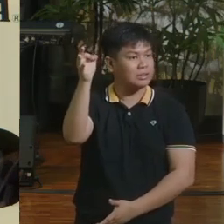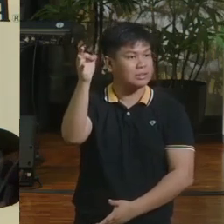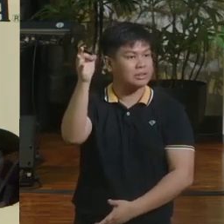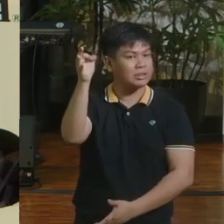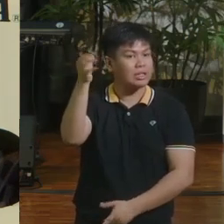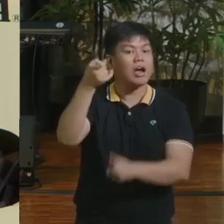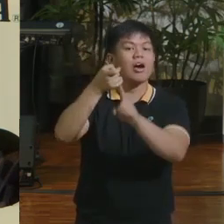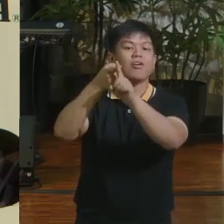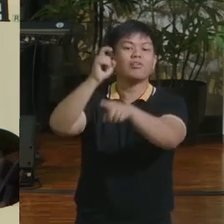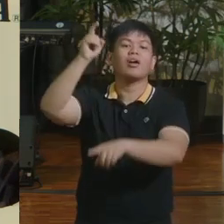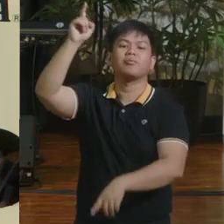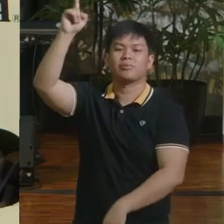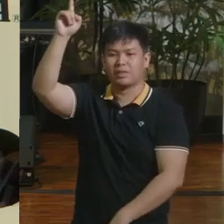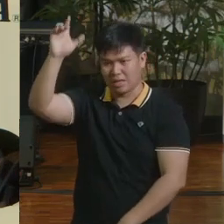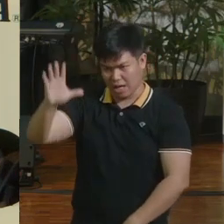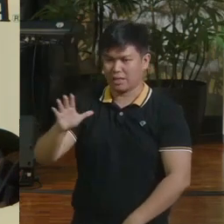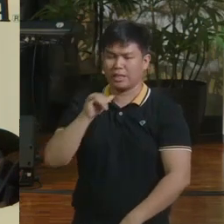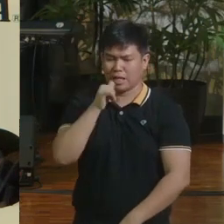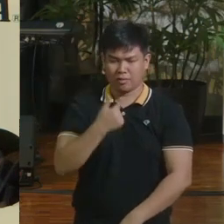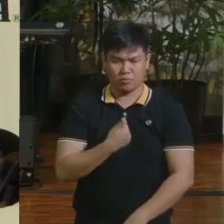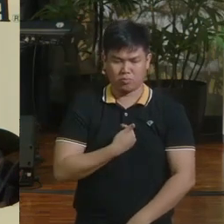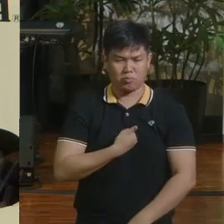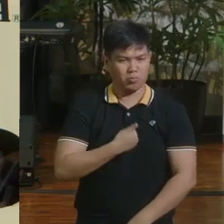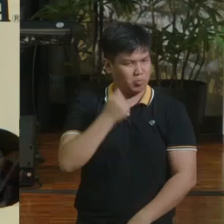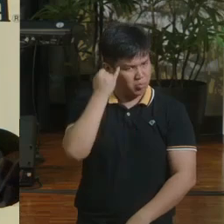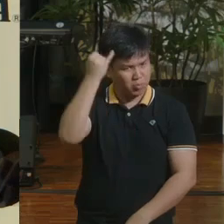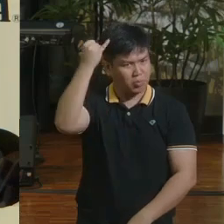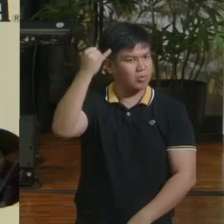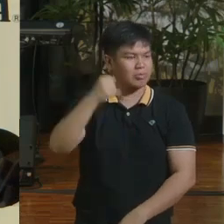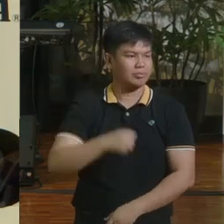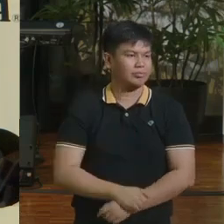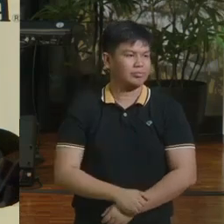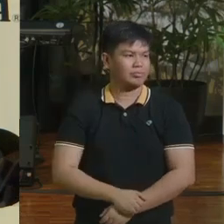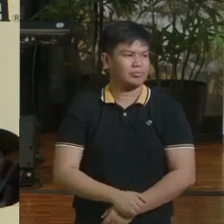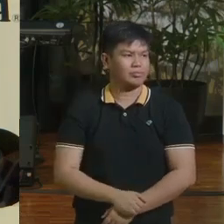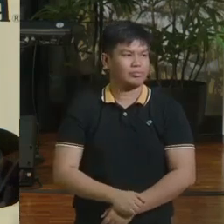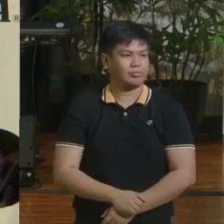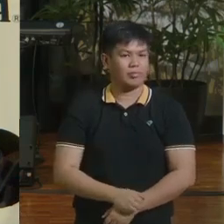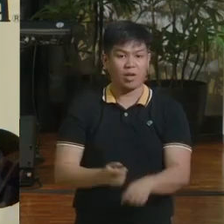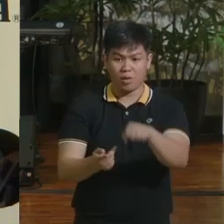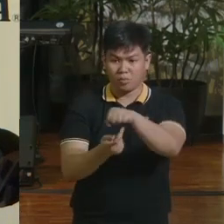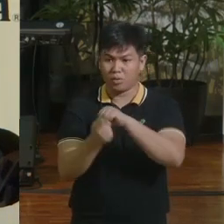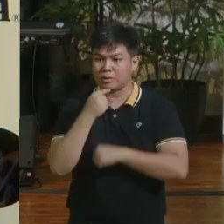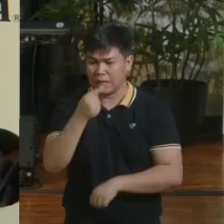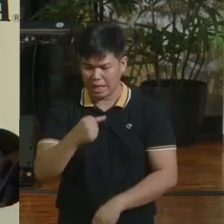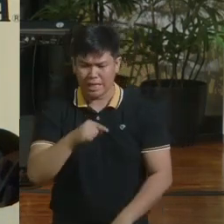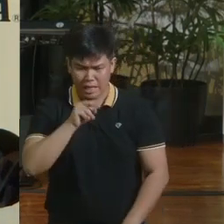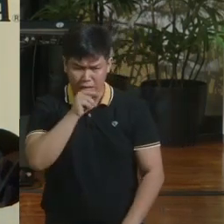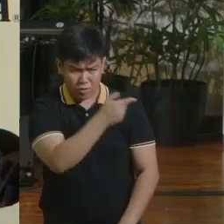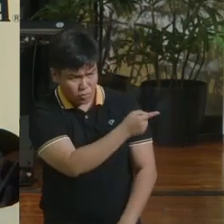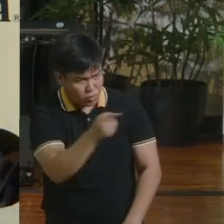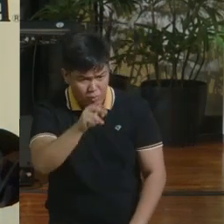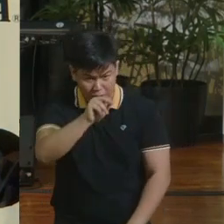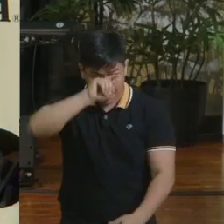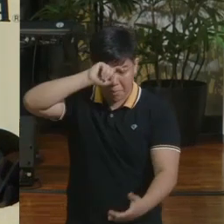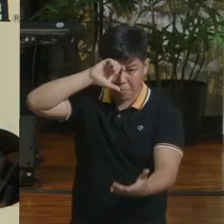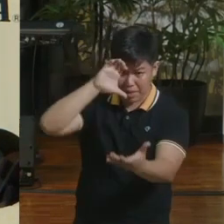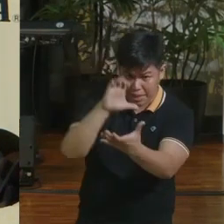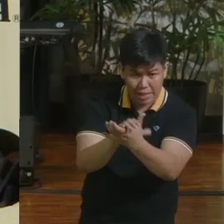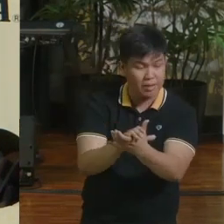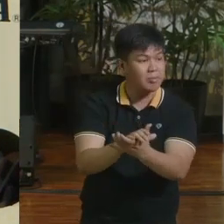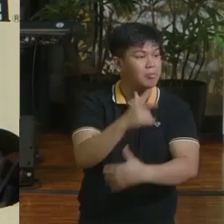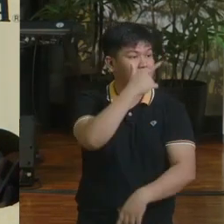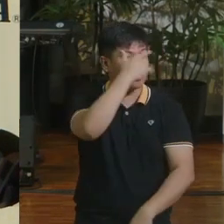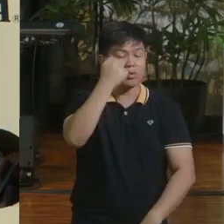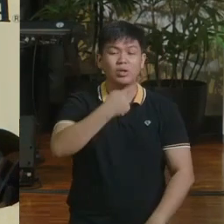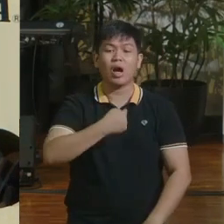ang Diyos mismo. Pangalawa, dapat kayong maniwala sa akin dahil sa pambihirang sanhi